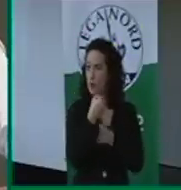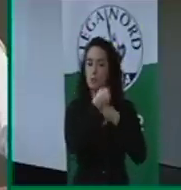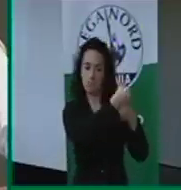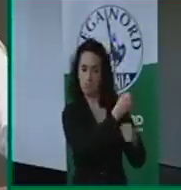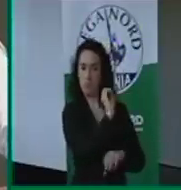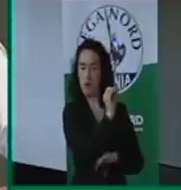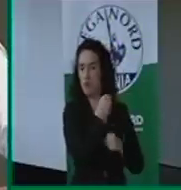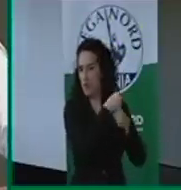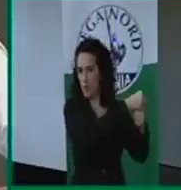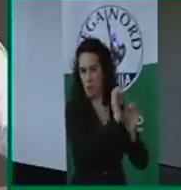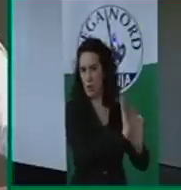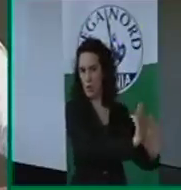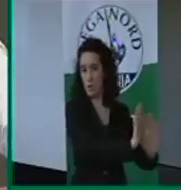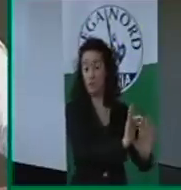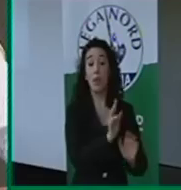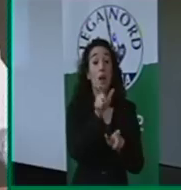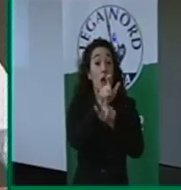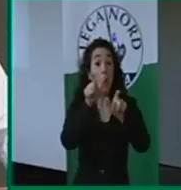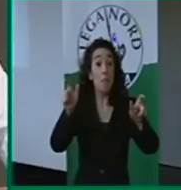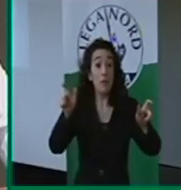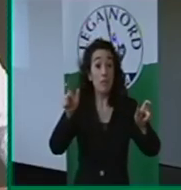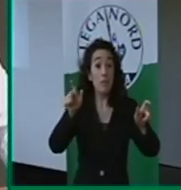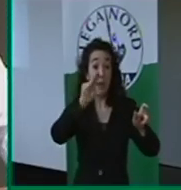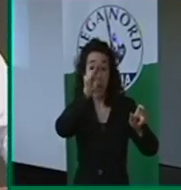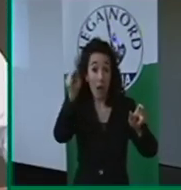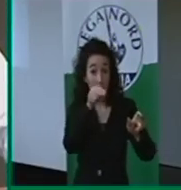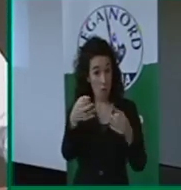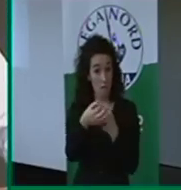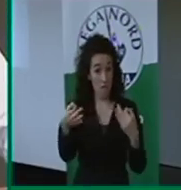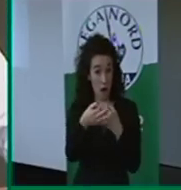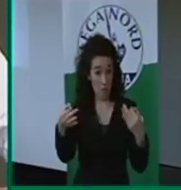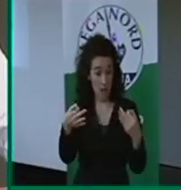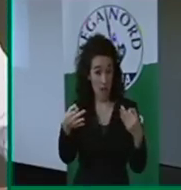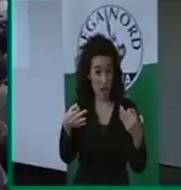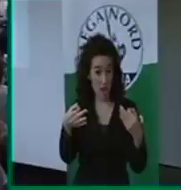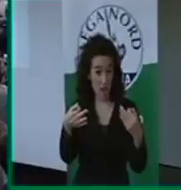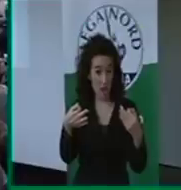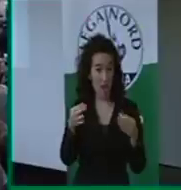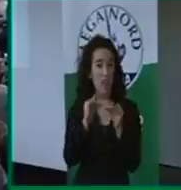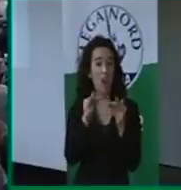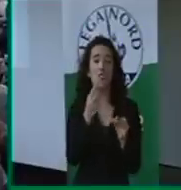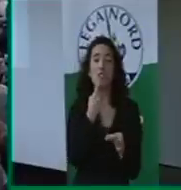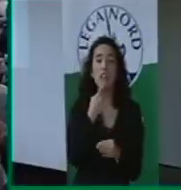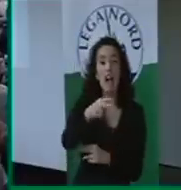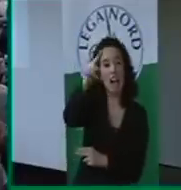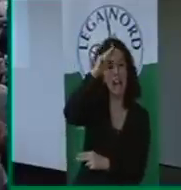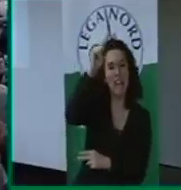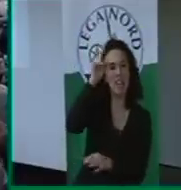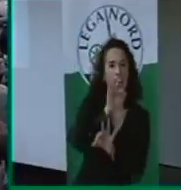possono sostenere che l'euro vada bene così com'è non so se quelli che avete visto prima siano cretini o in malafede però